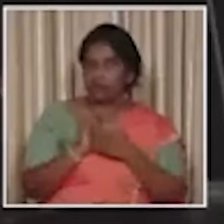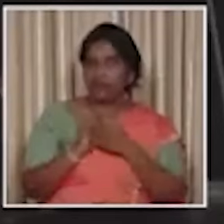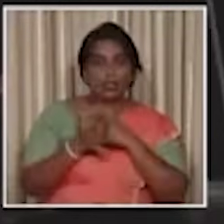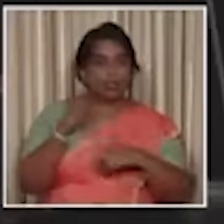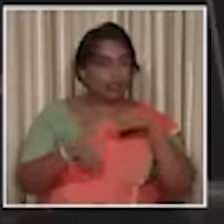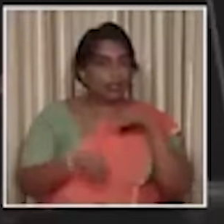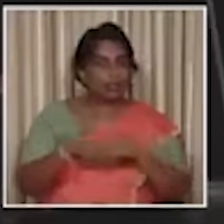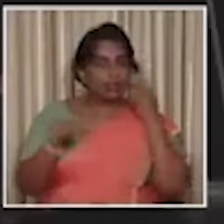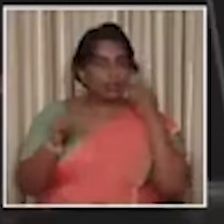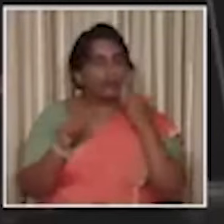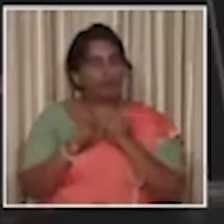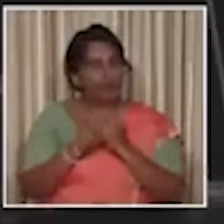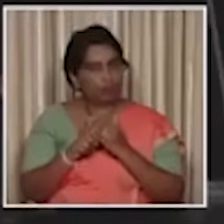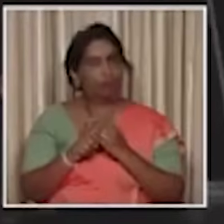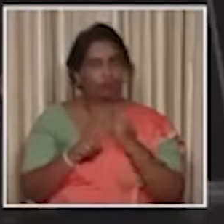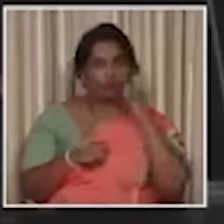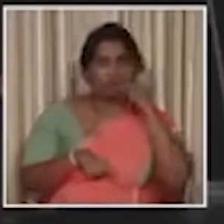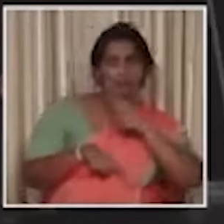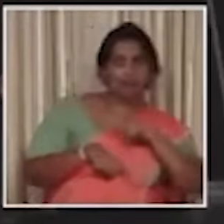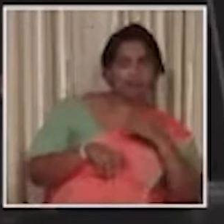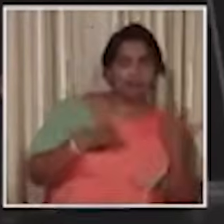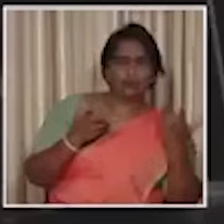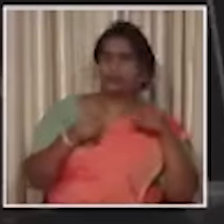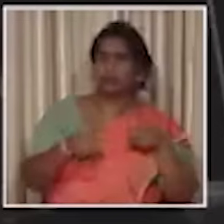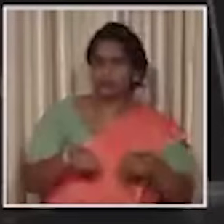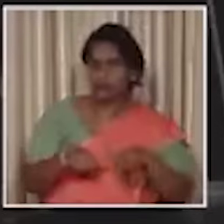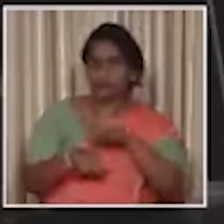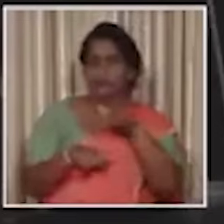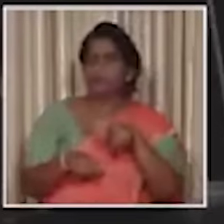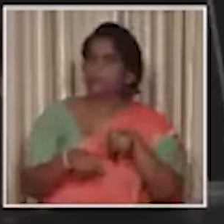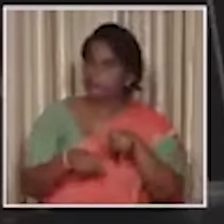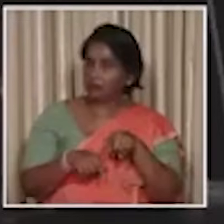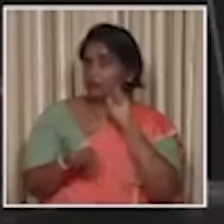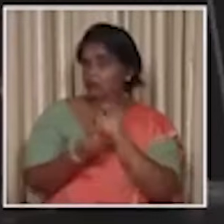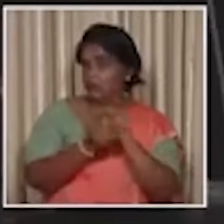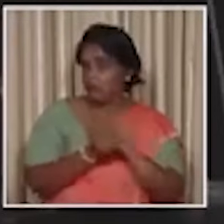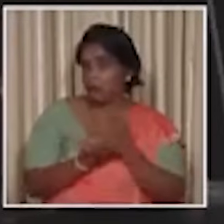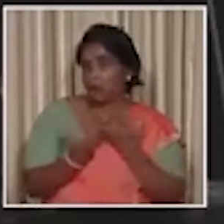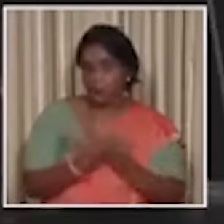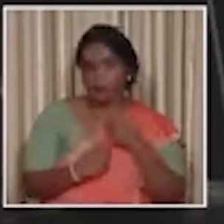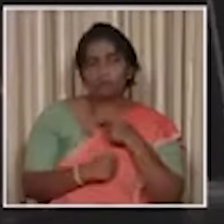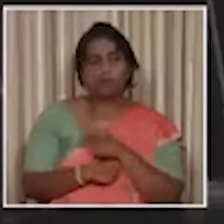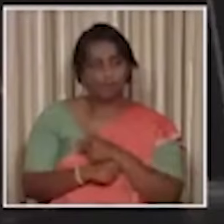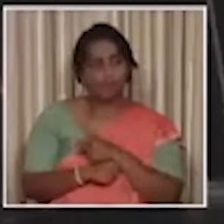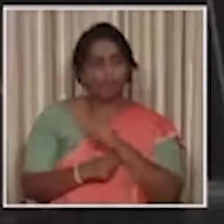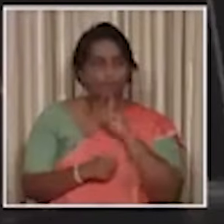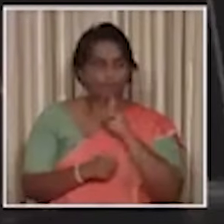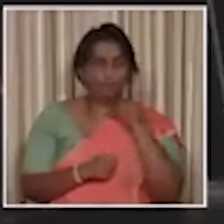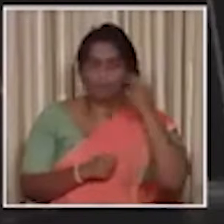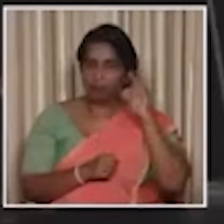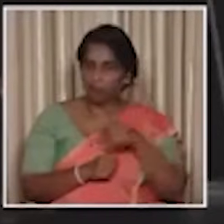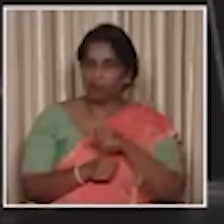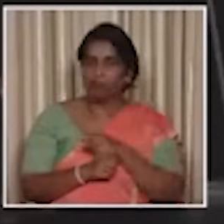நம்பிக்கையினமும் துயிலும் இல்லத்தின் புனிதத்துவத்துக்கு பாதுகாக்க வேண்டும் என்பதில் அவர்களுக்கு இருந்திருக்கும் ஆத்ம எதிர்பார்ப்பும் அத்துயிலுமில்ல